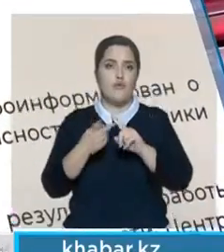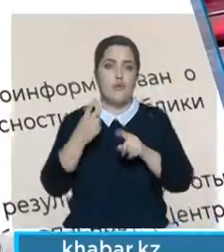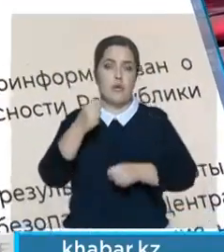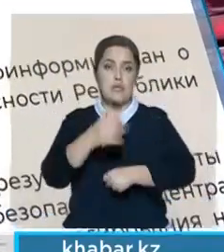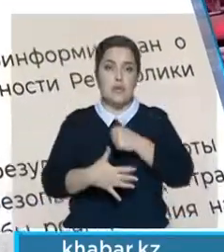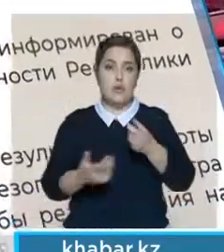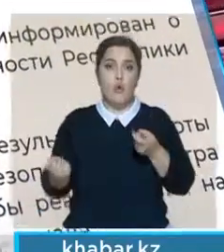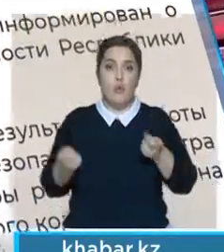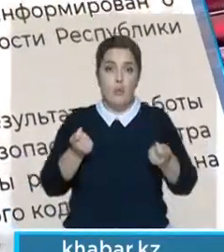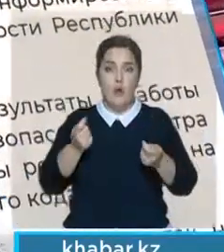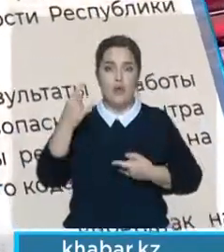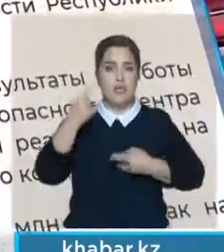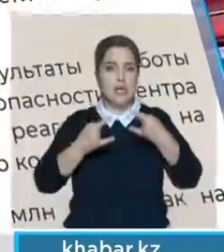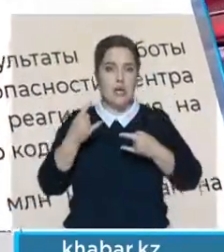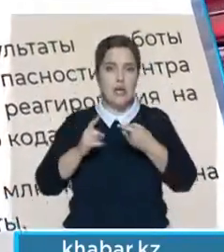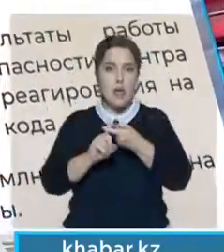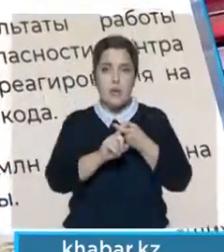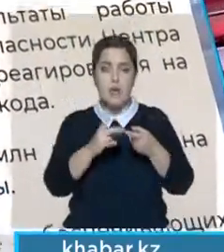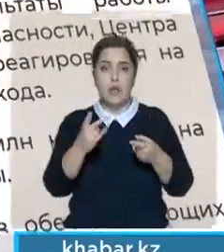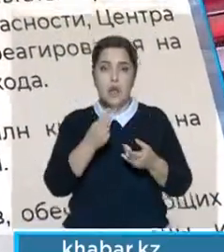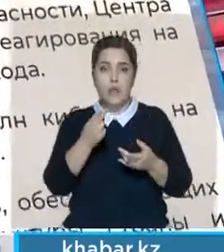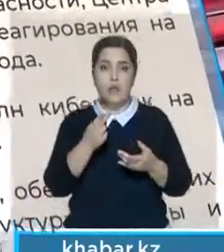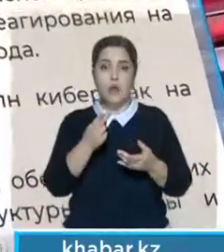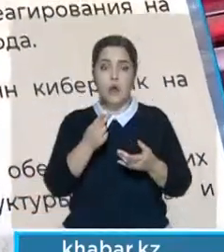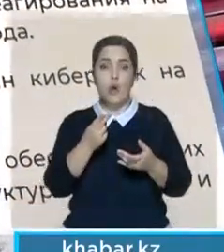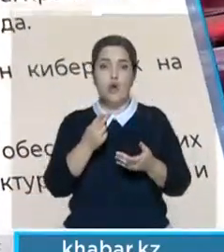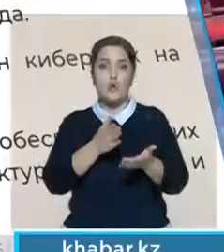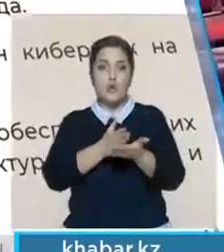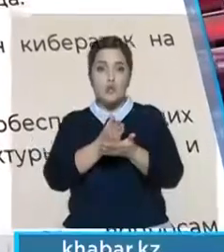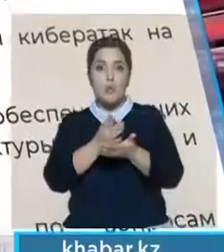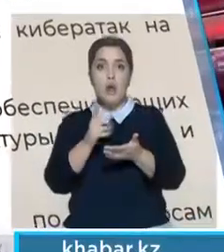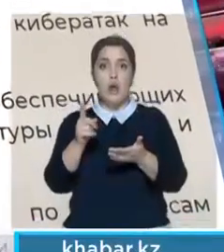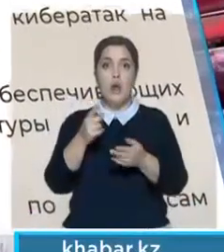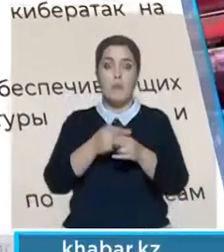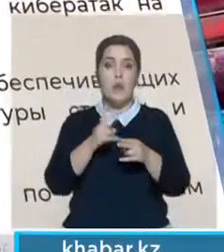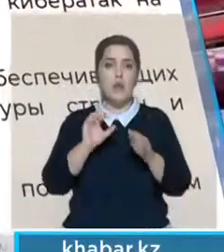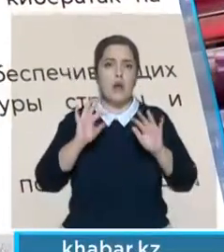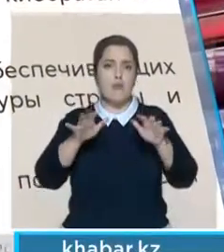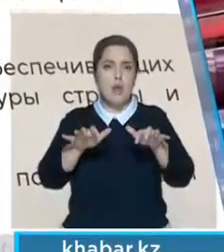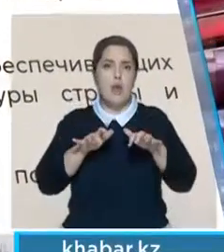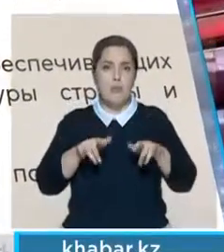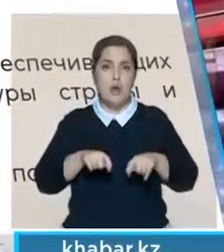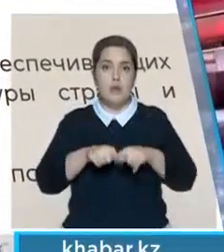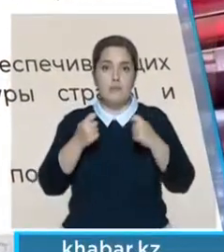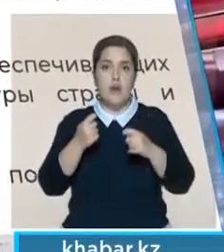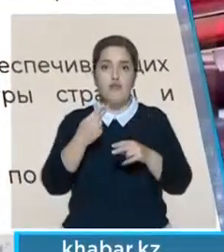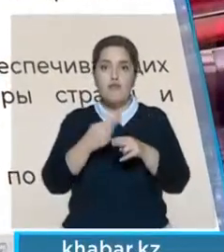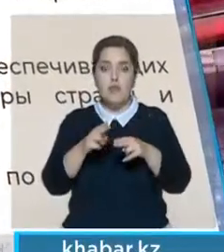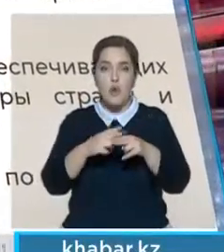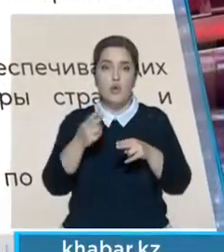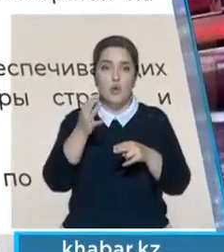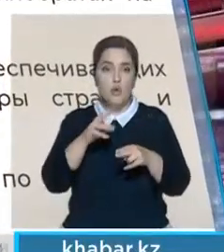сетями телекоммуникаций, Национальной службы реагирования на компьютерные инциденты и Центра исследования вредоносного